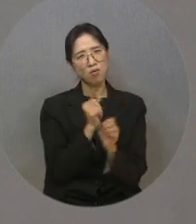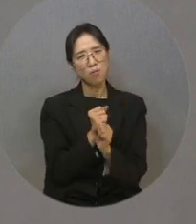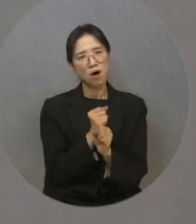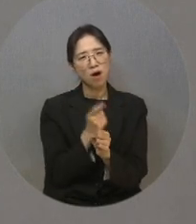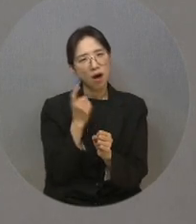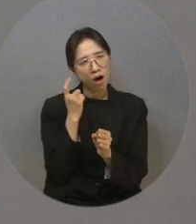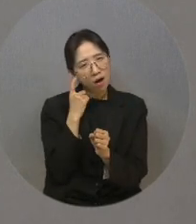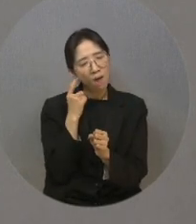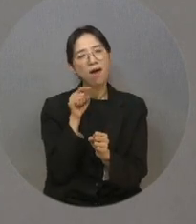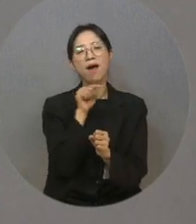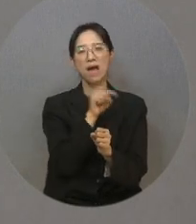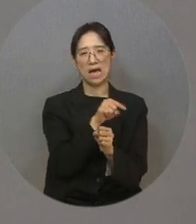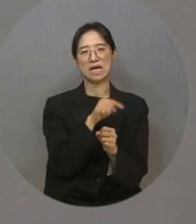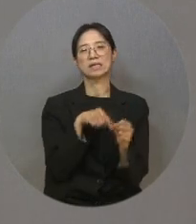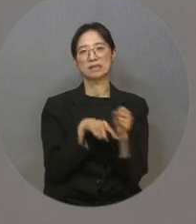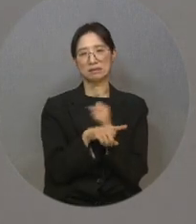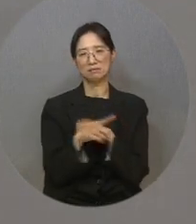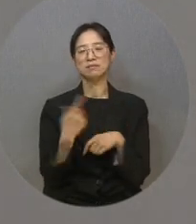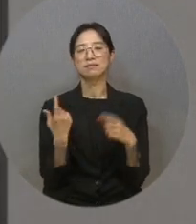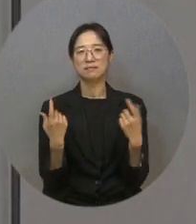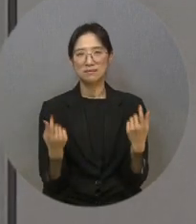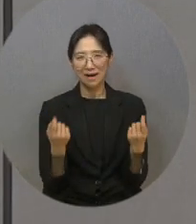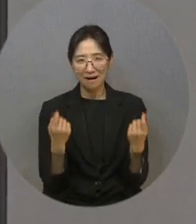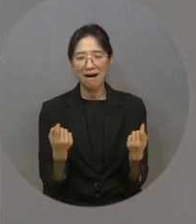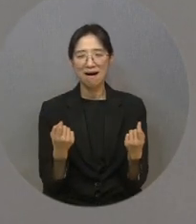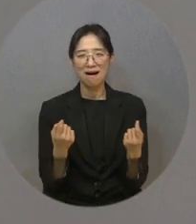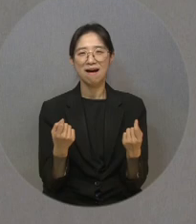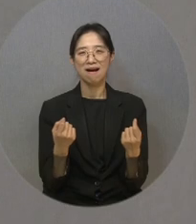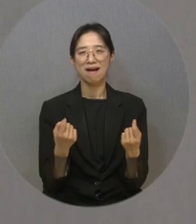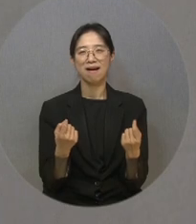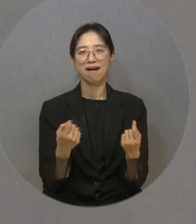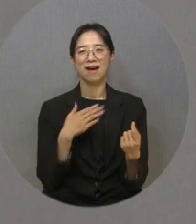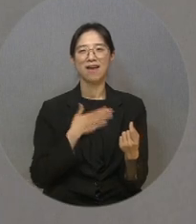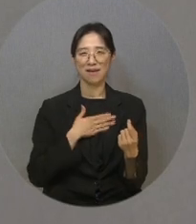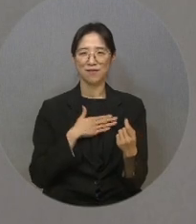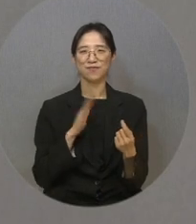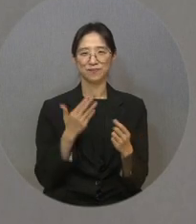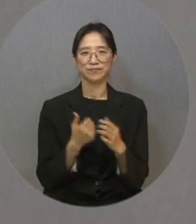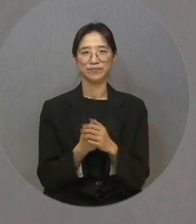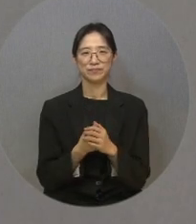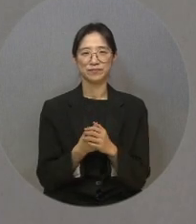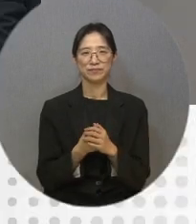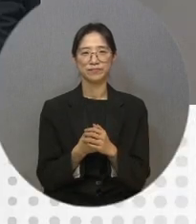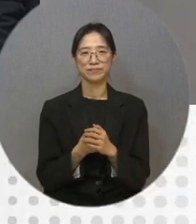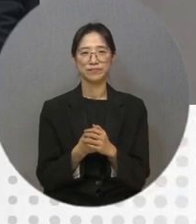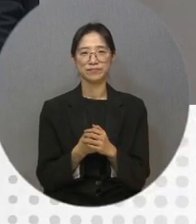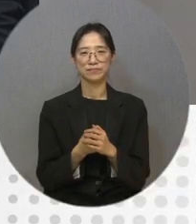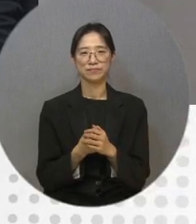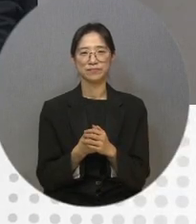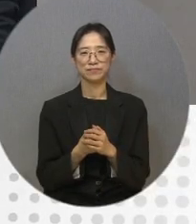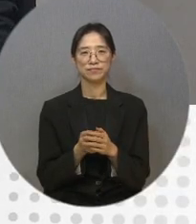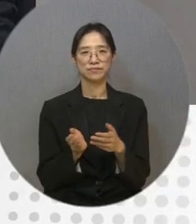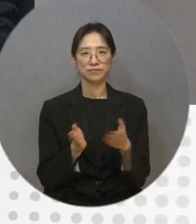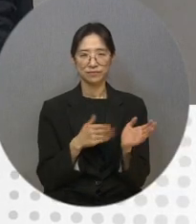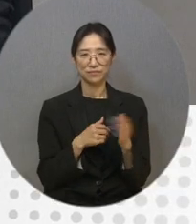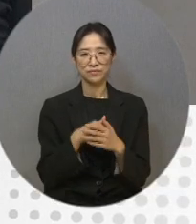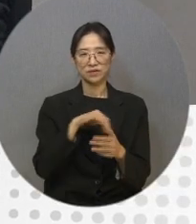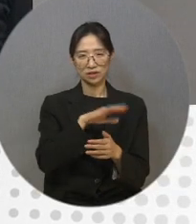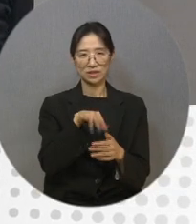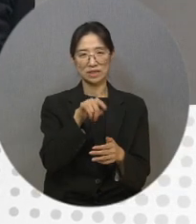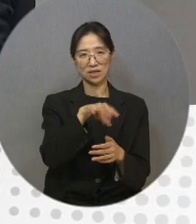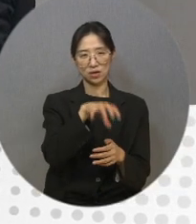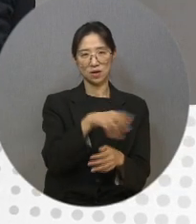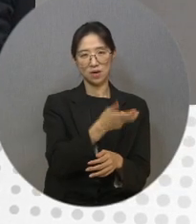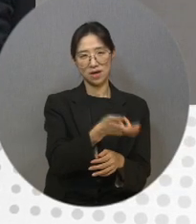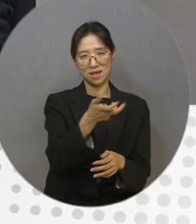아, 그런 의미로 그걸 만들어졌구나라는 게 이제 생각이 되는데 그래서 우리 이곳에